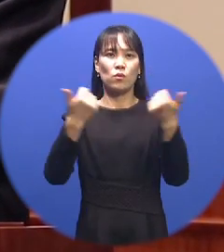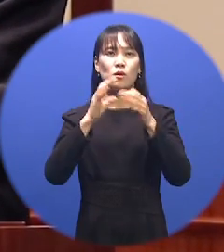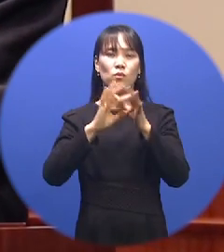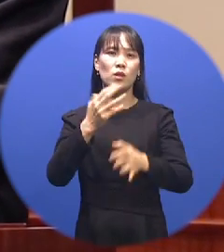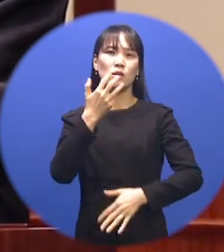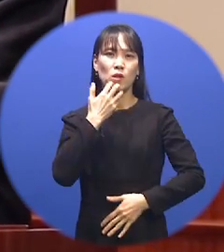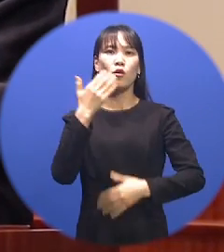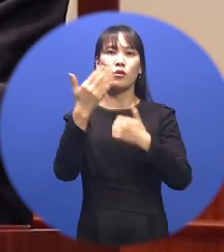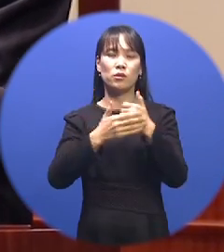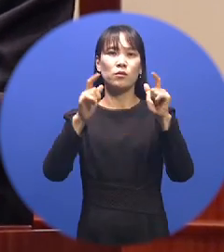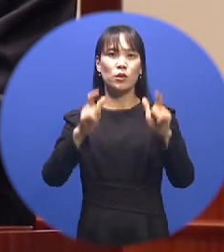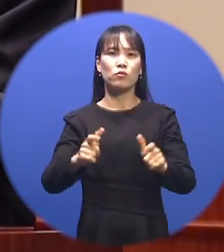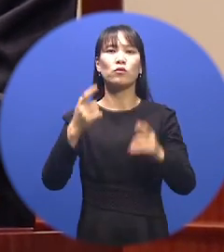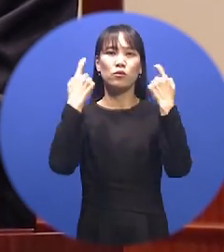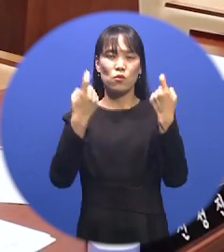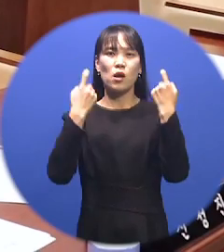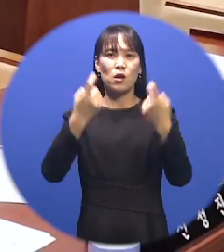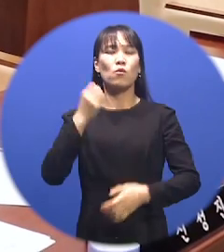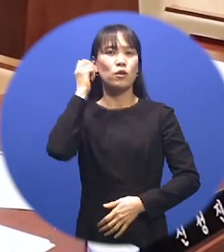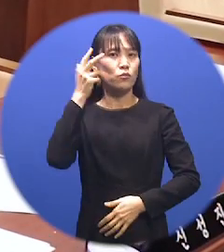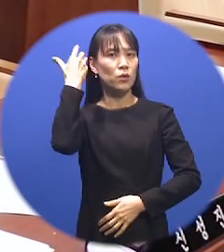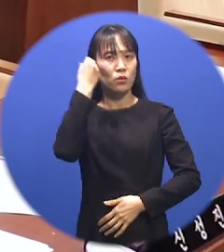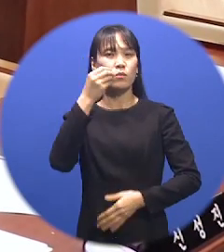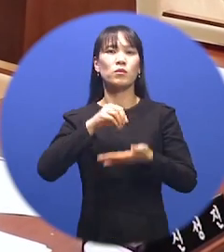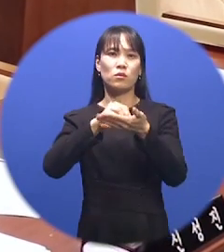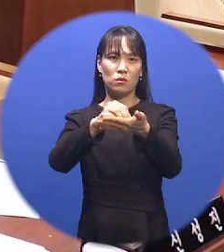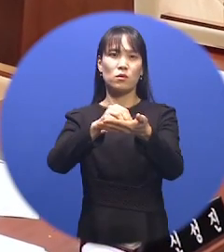본회의를 통해 서울특별시 은평구